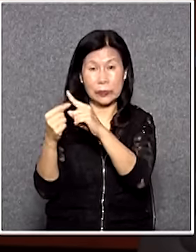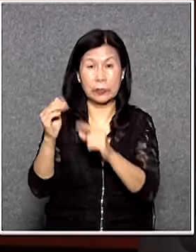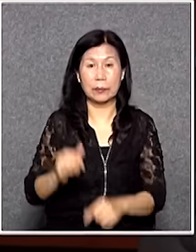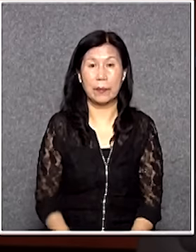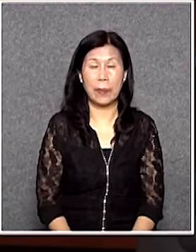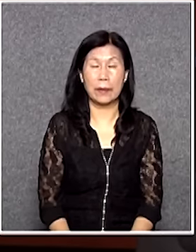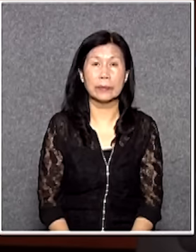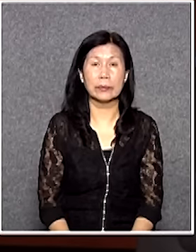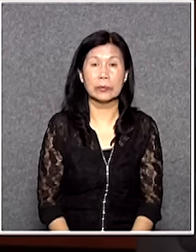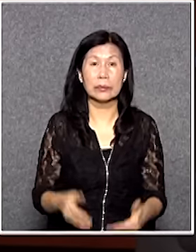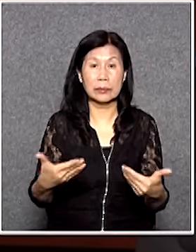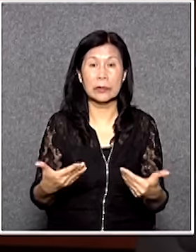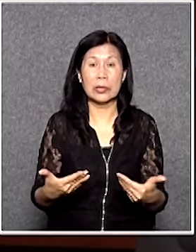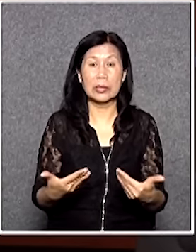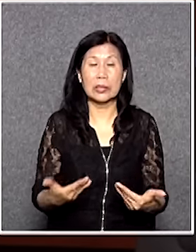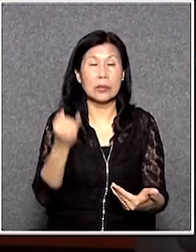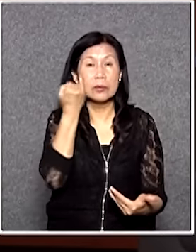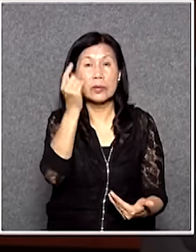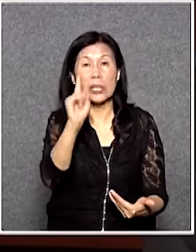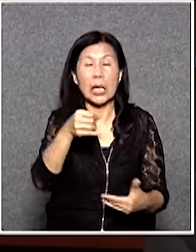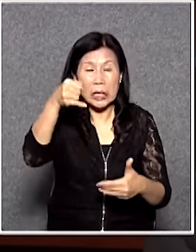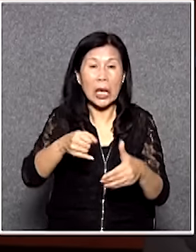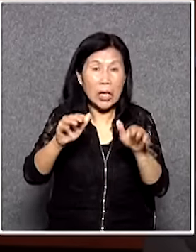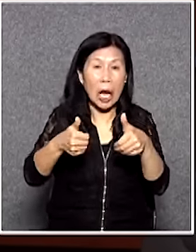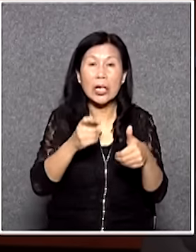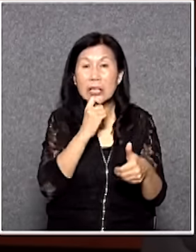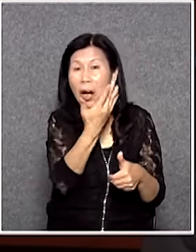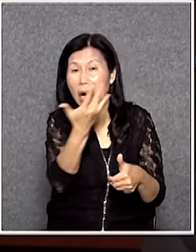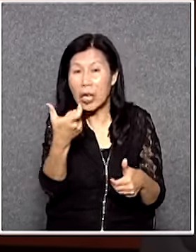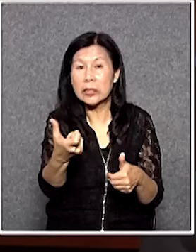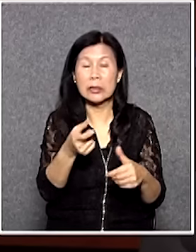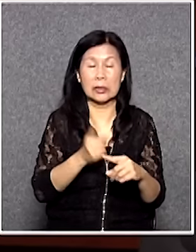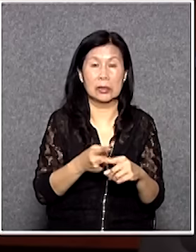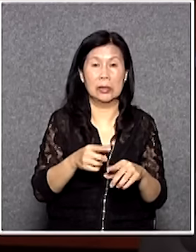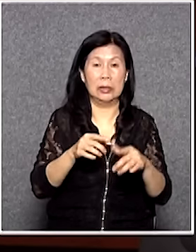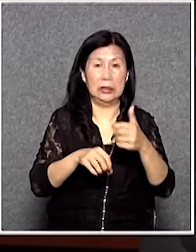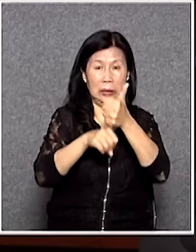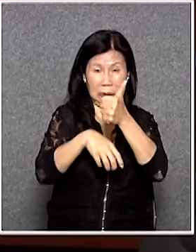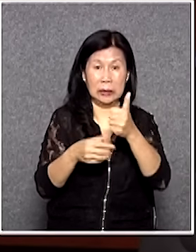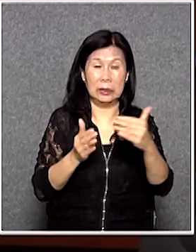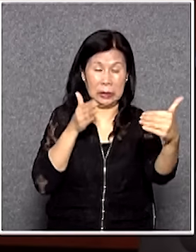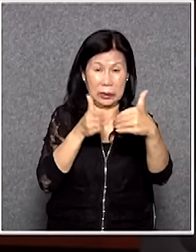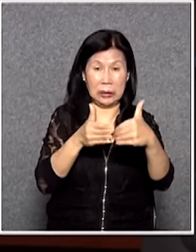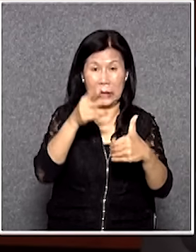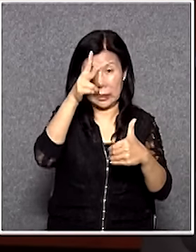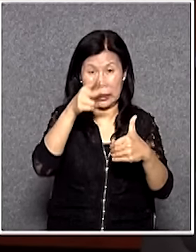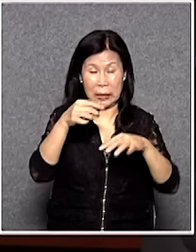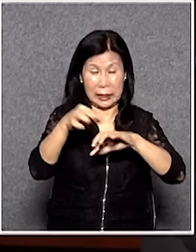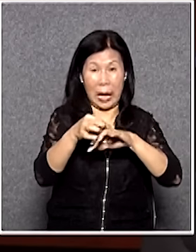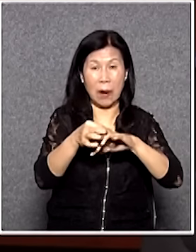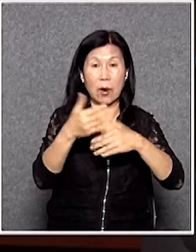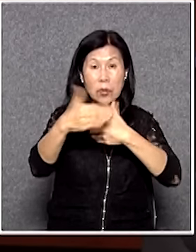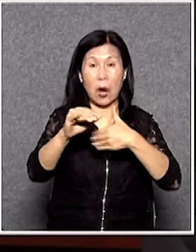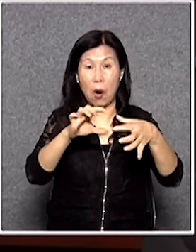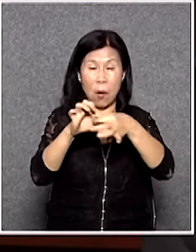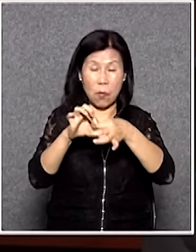其而家你搞一個唔知道回報成果嘅核心成份基金，就倒不如直接同金管局的外匯基金掛鈎，咪更